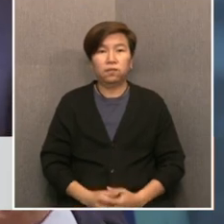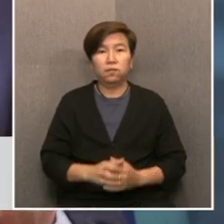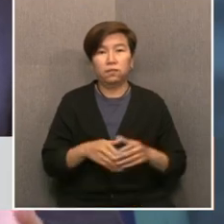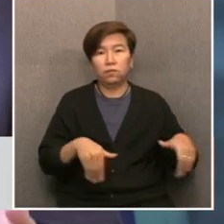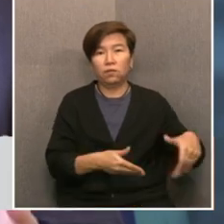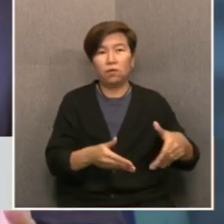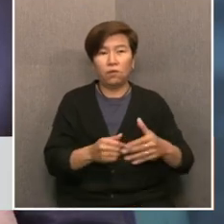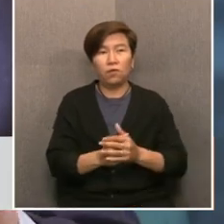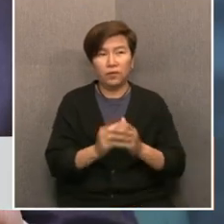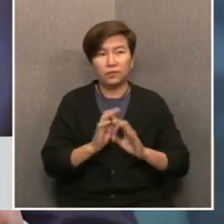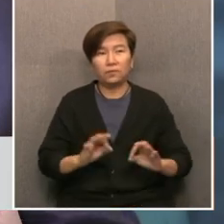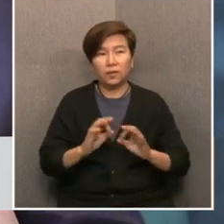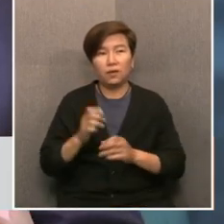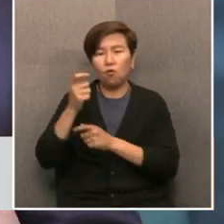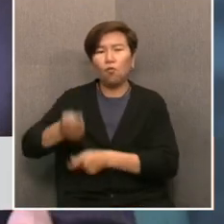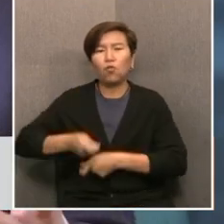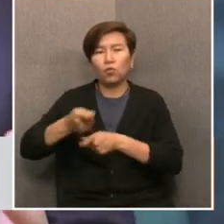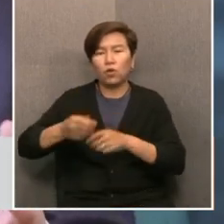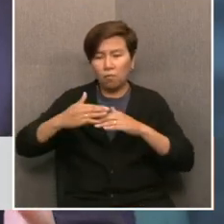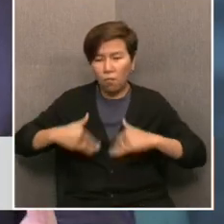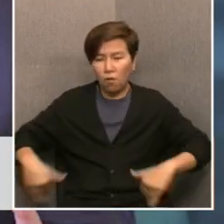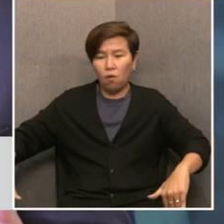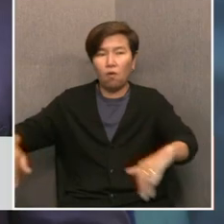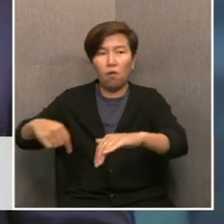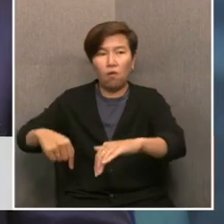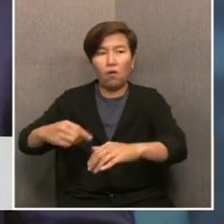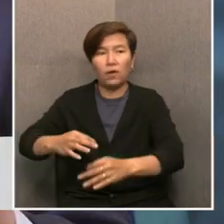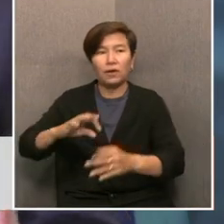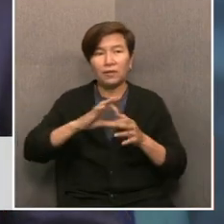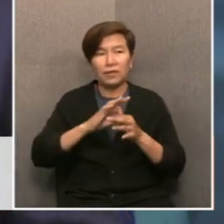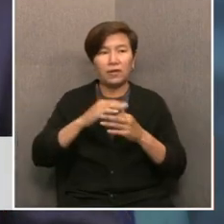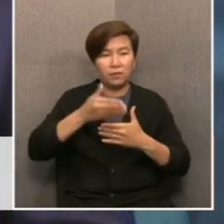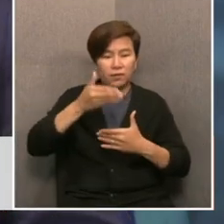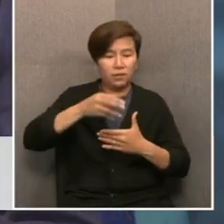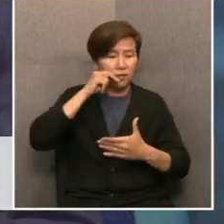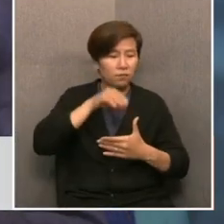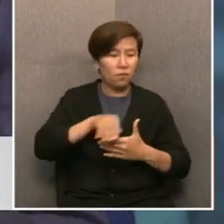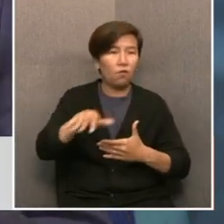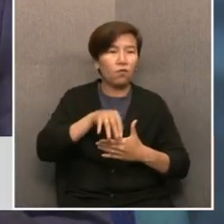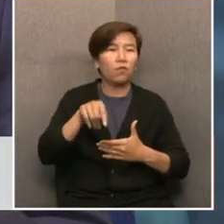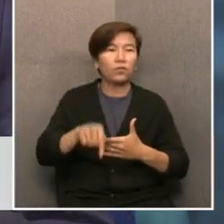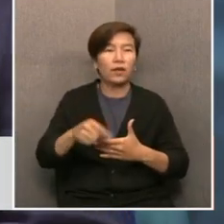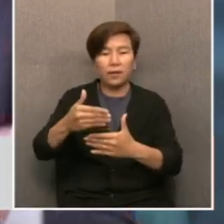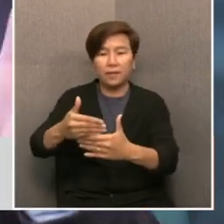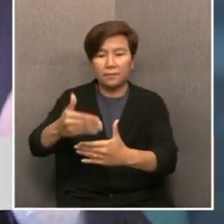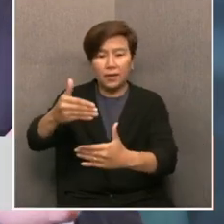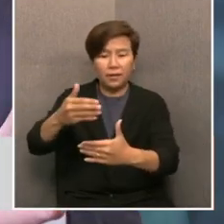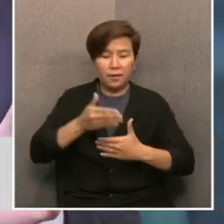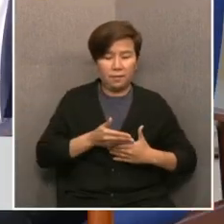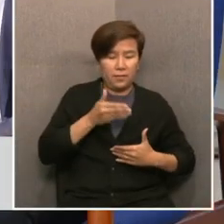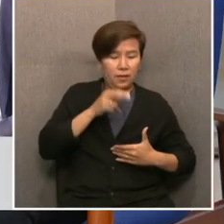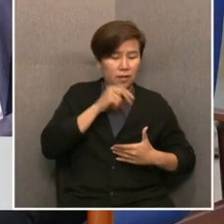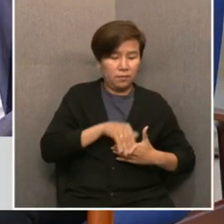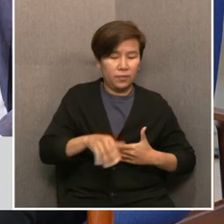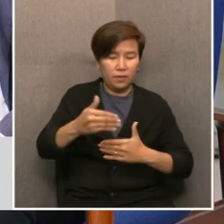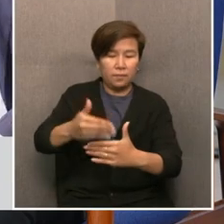แหล่งเก็บกักน้ำก็เหมือนขุดบ่อเหมือนกันแต่เพียงแต่ว่าบ่อเนี้ยเชื่อมกับระบบคลองชลประทานสามารถที่จะนำน้ำจากคลองชลประทานมาเก็บไว้ในบ่